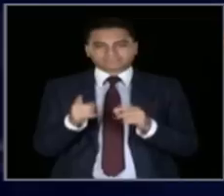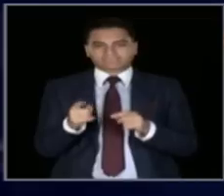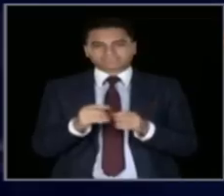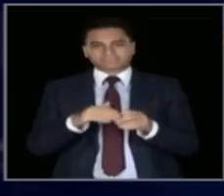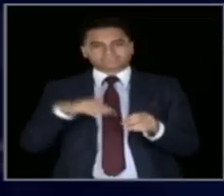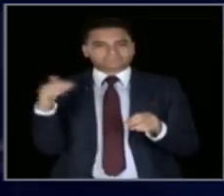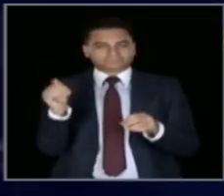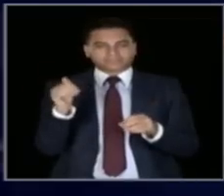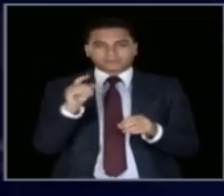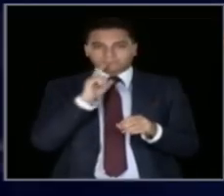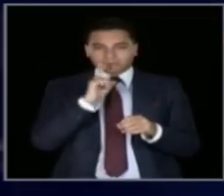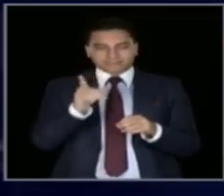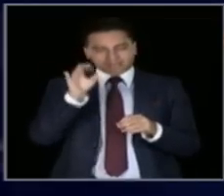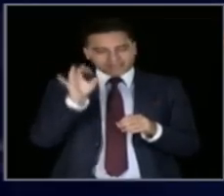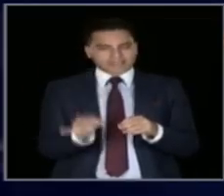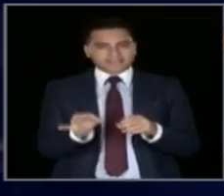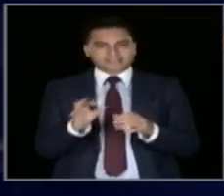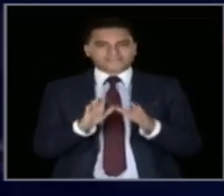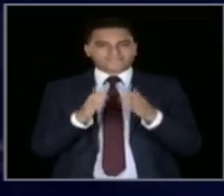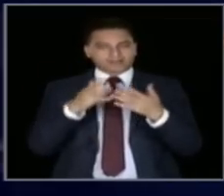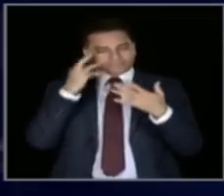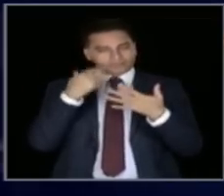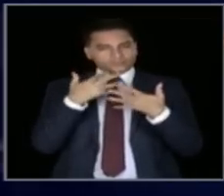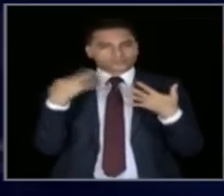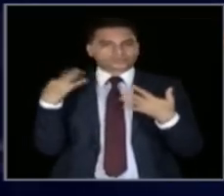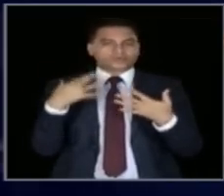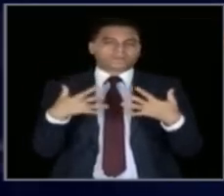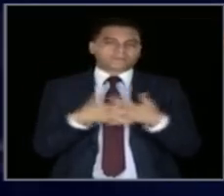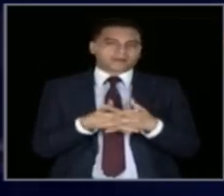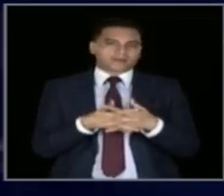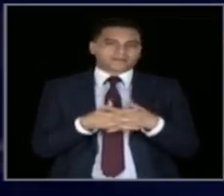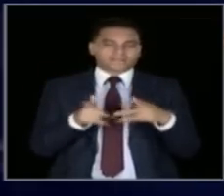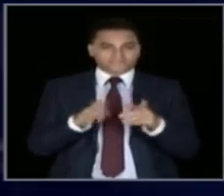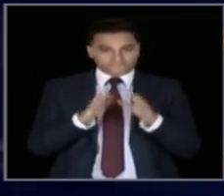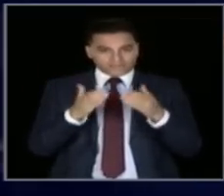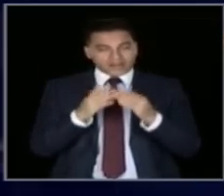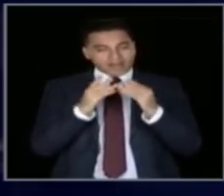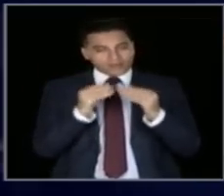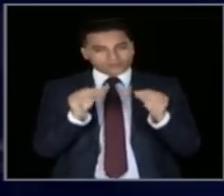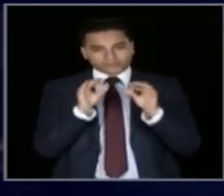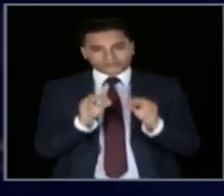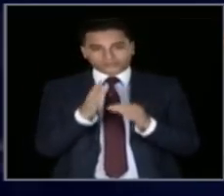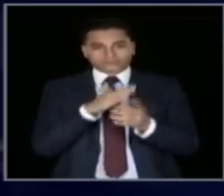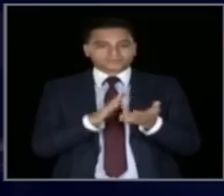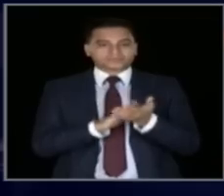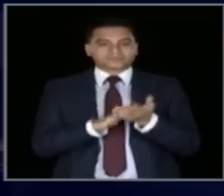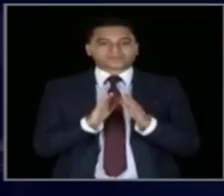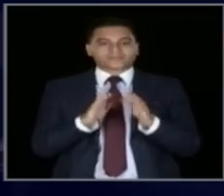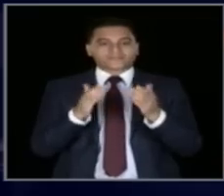البطولة، ولكن أكيد الفريق استمتع بالتجربة. فريق هيوحشنا كتير. نحيي كلها